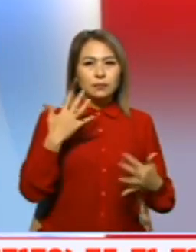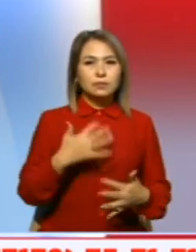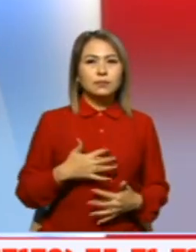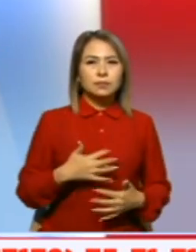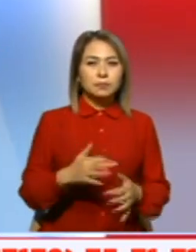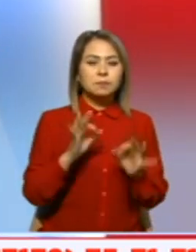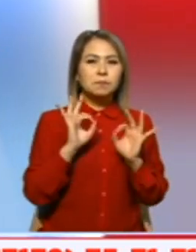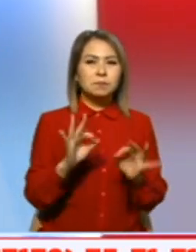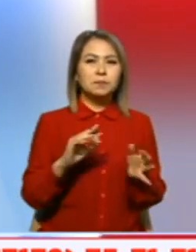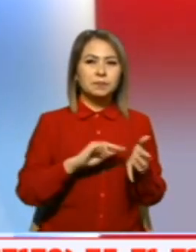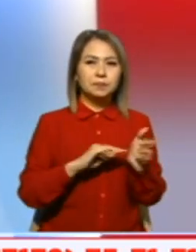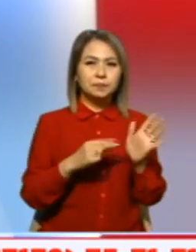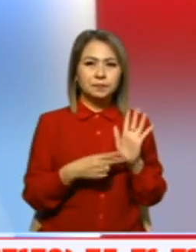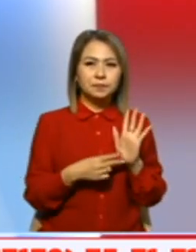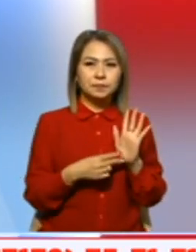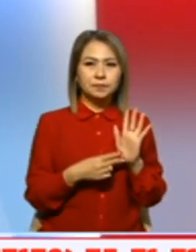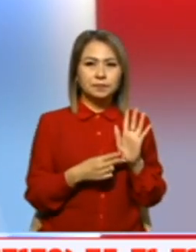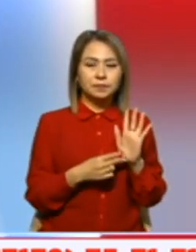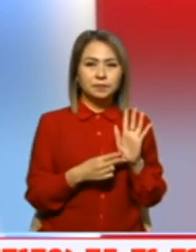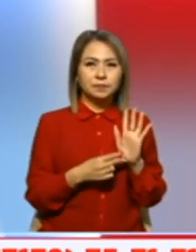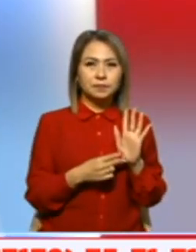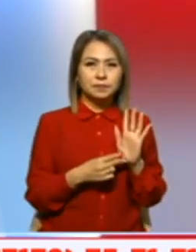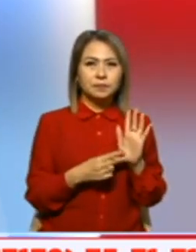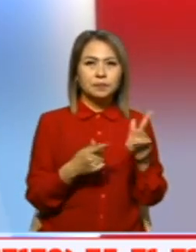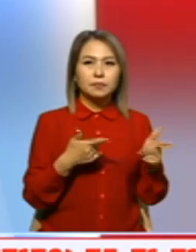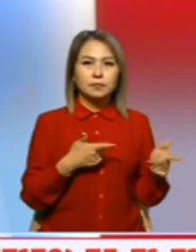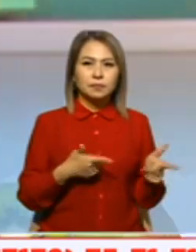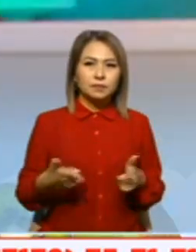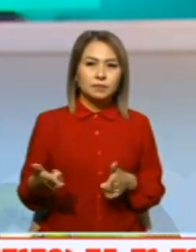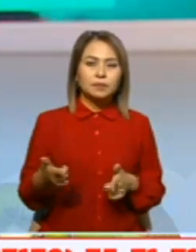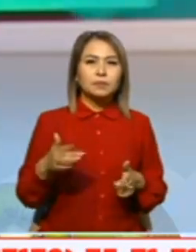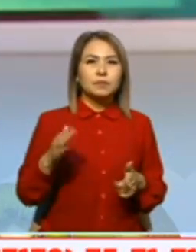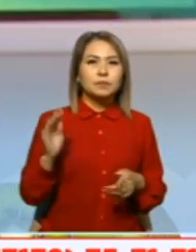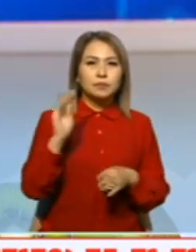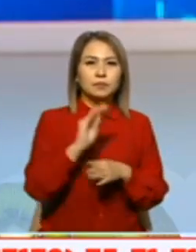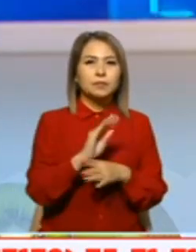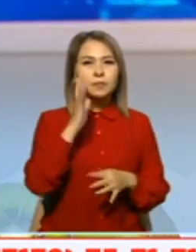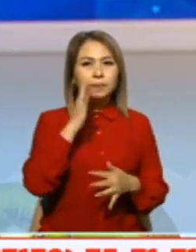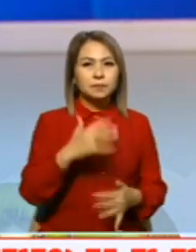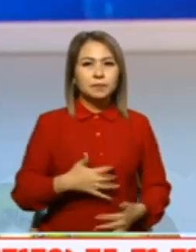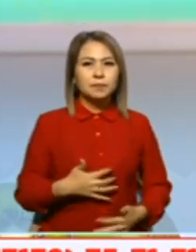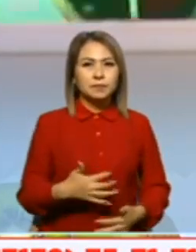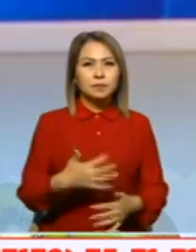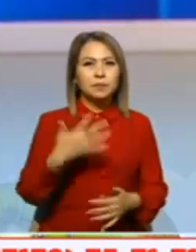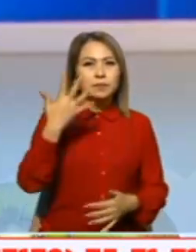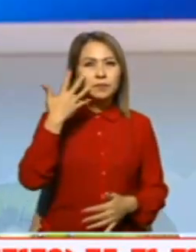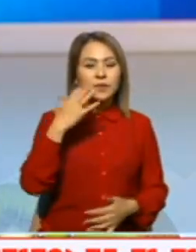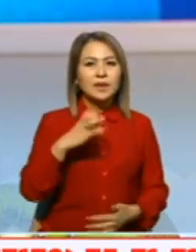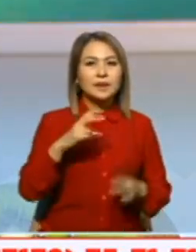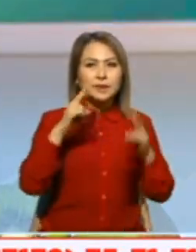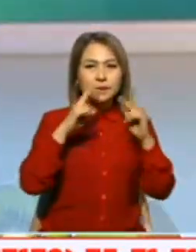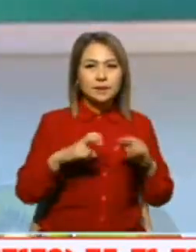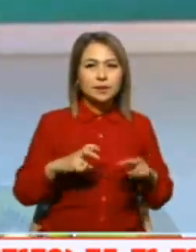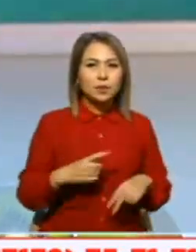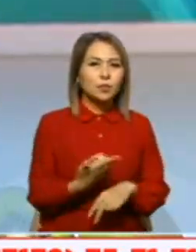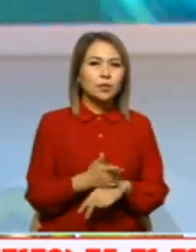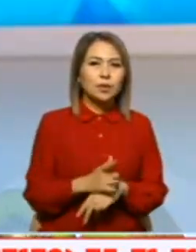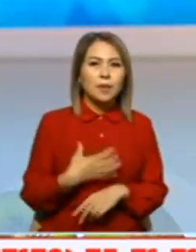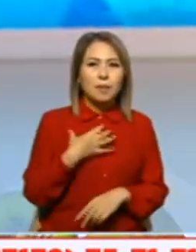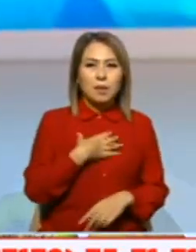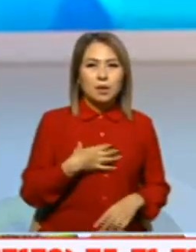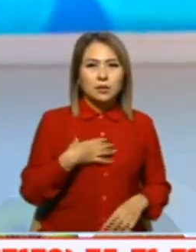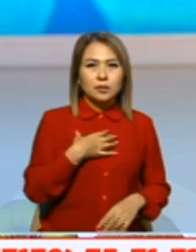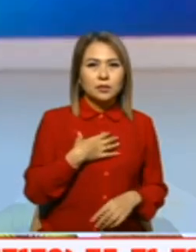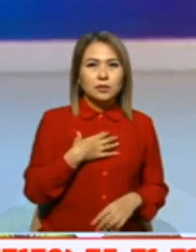дұрыс жоспарлау керек, ата-ананың жүктілікке дайындық керек. Сонымен қатар жүктаналардың жүктілік кезінде скринингтен өту өте маңыз болып